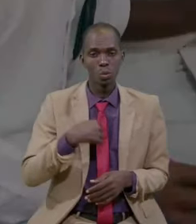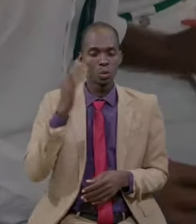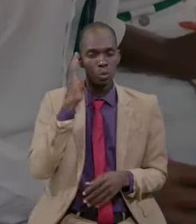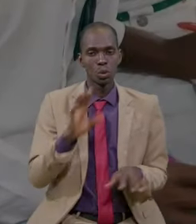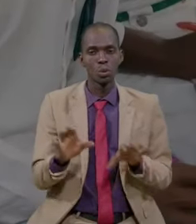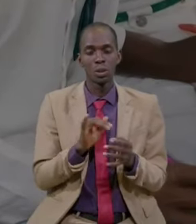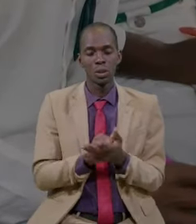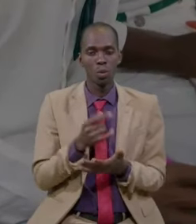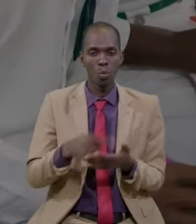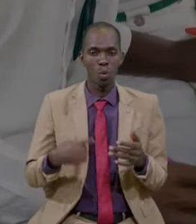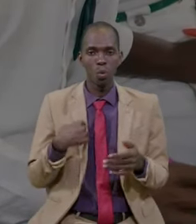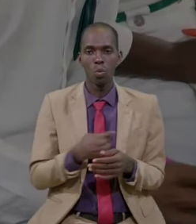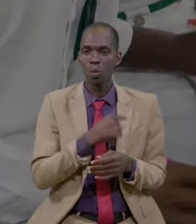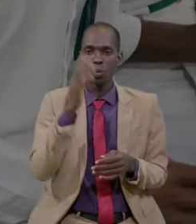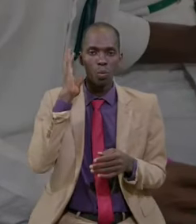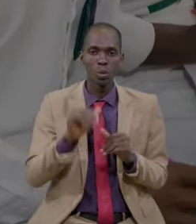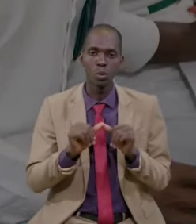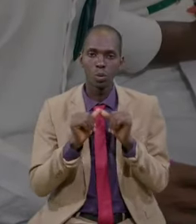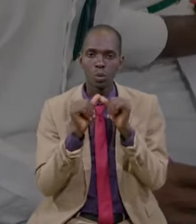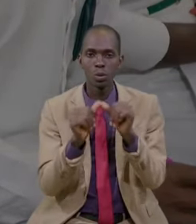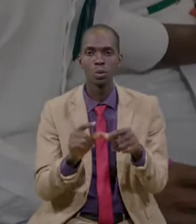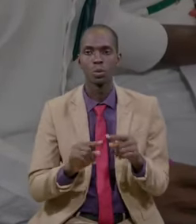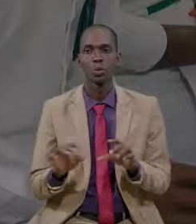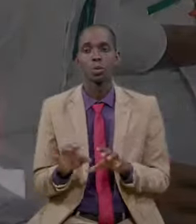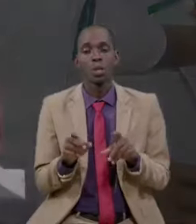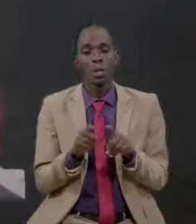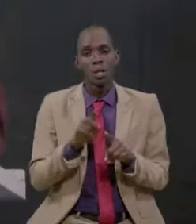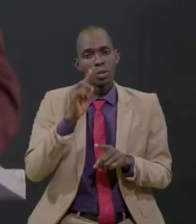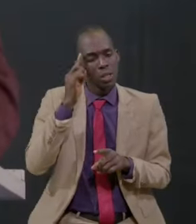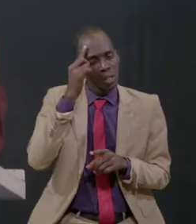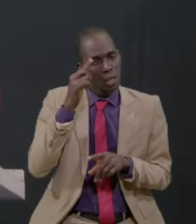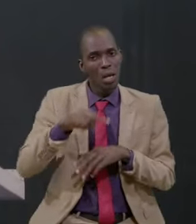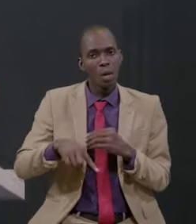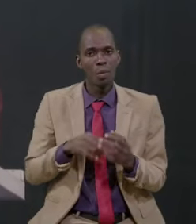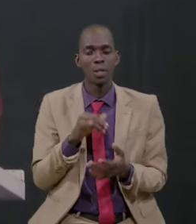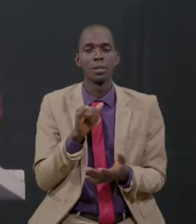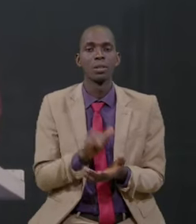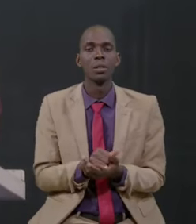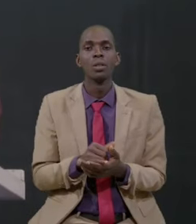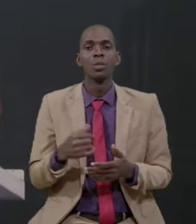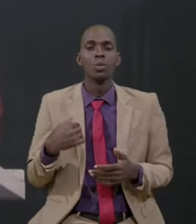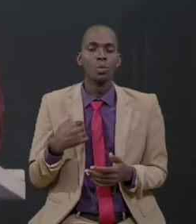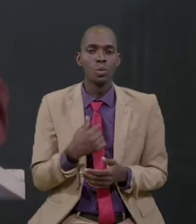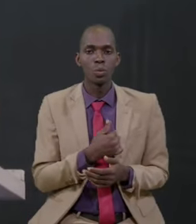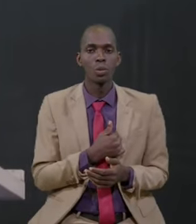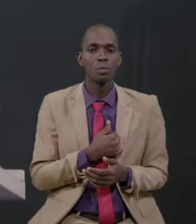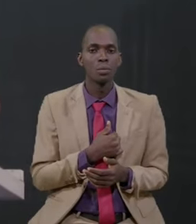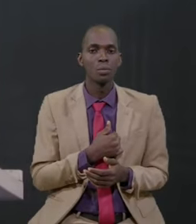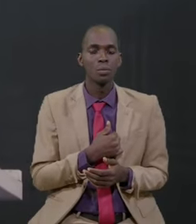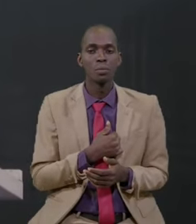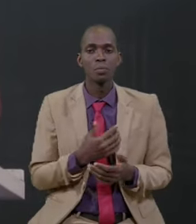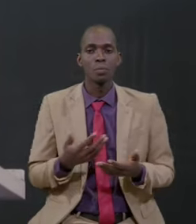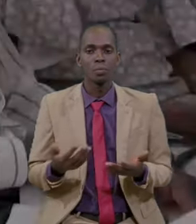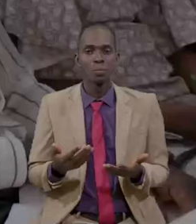à faire. Et comme nous pensons à cela, déjà, nous savons comment avoir l'onction. J'ai